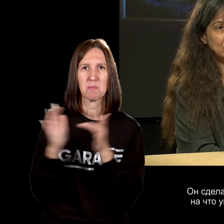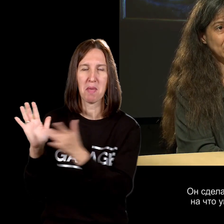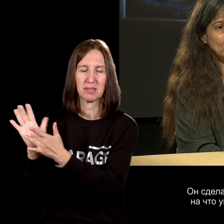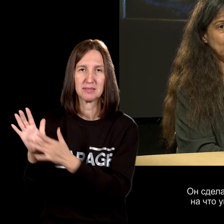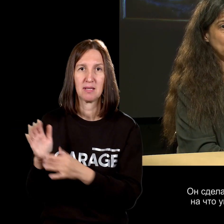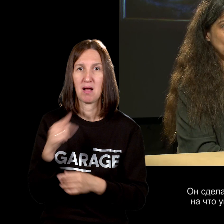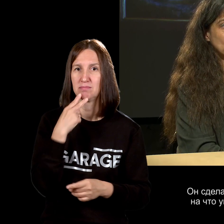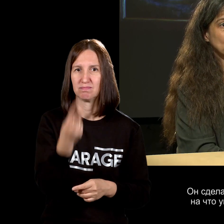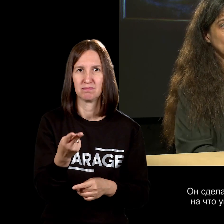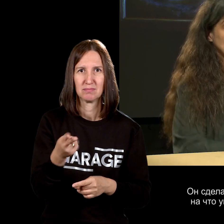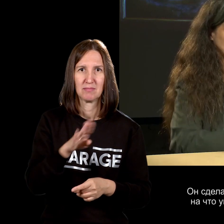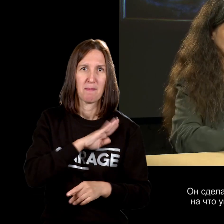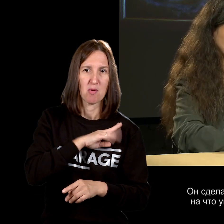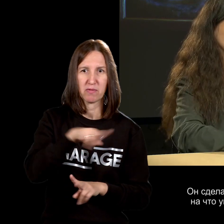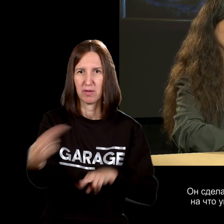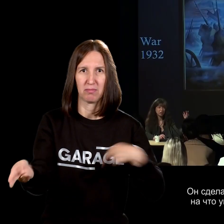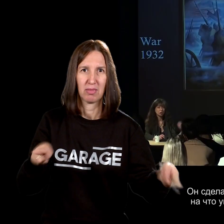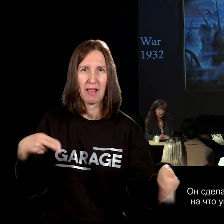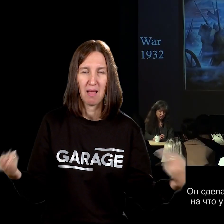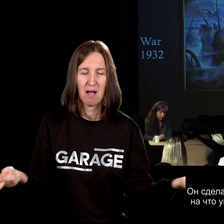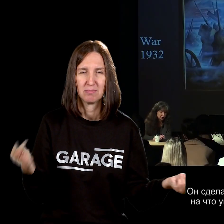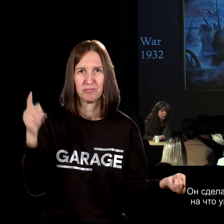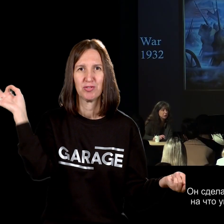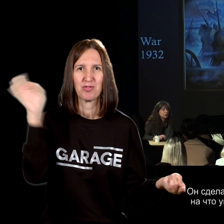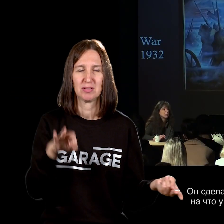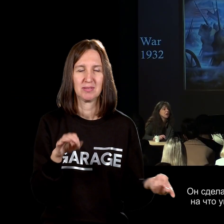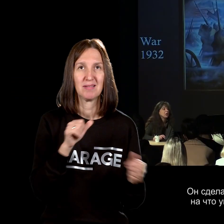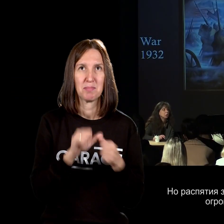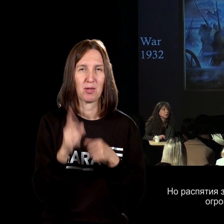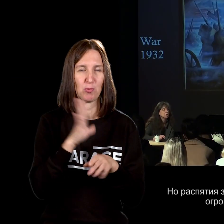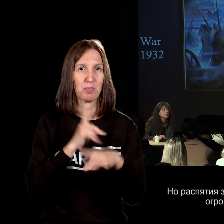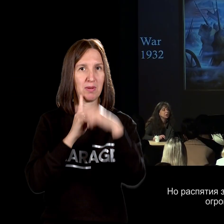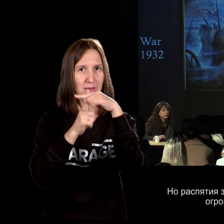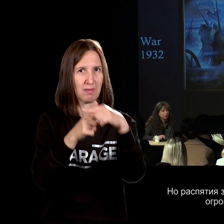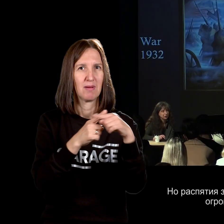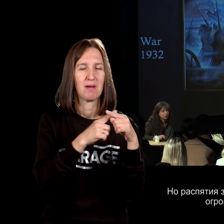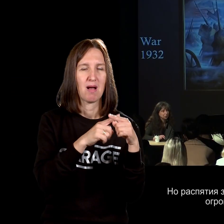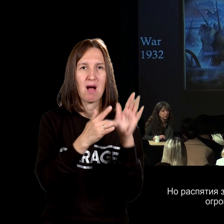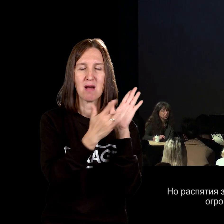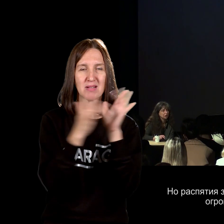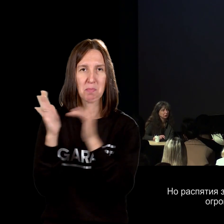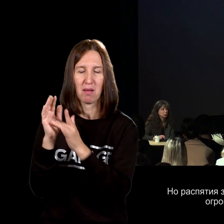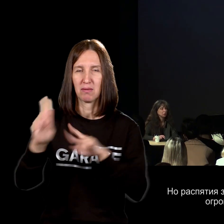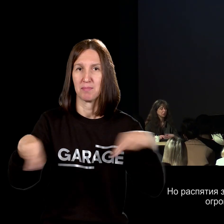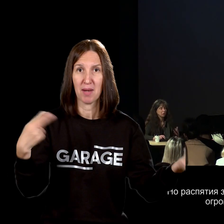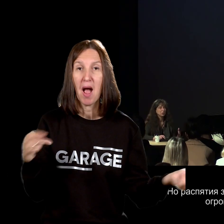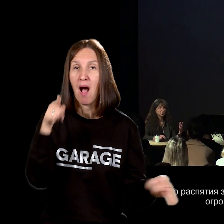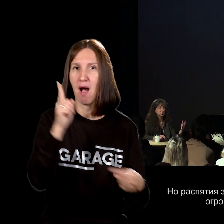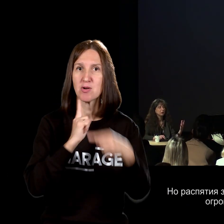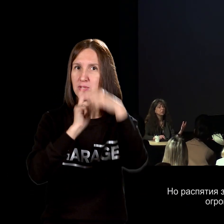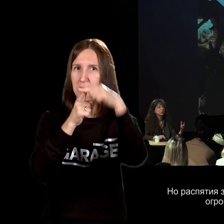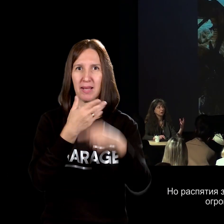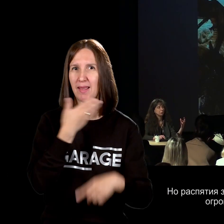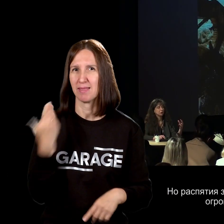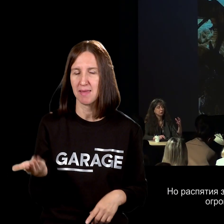они отсылают к тому, как строятся классические триптики с распятием. Но распятия здесь нету, да, есть, собственно,